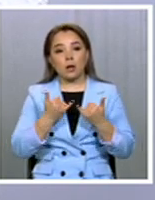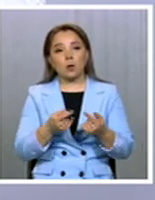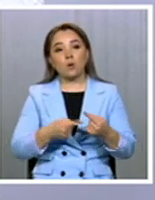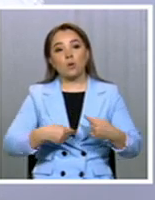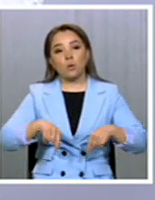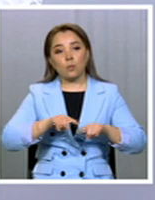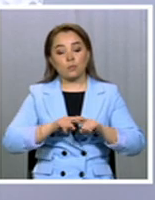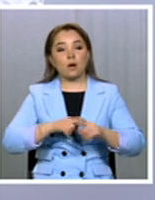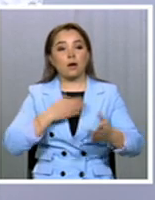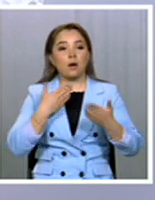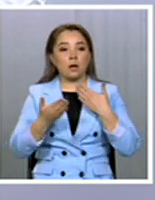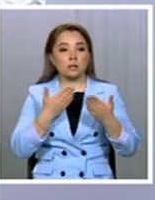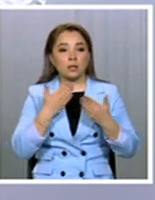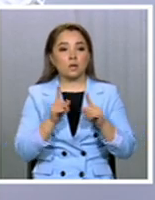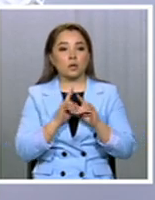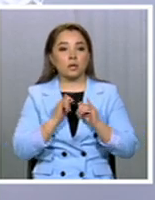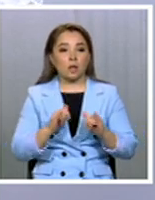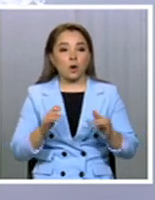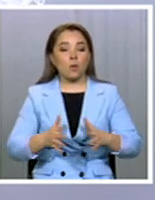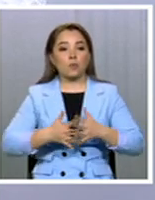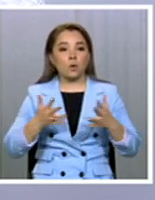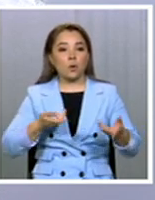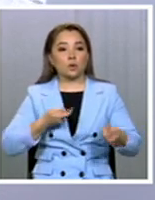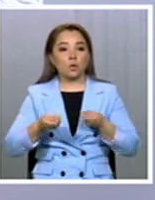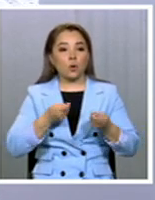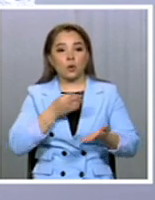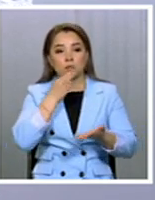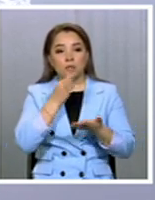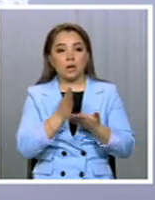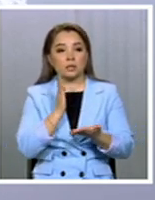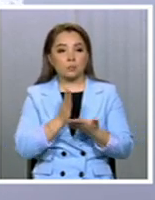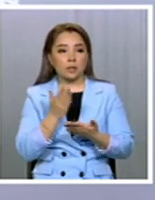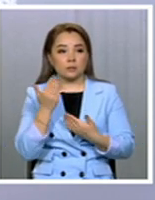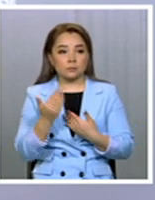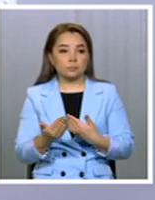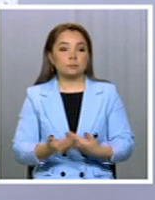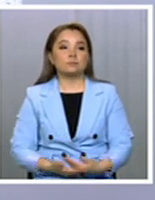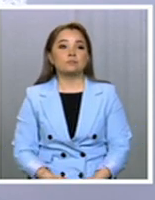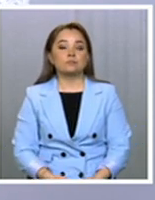қатынастарды дамытуда үлкен рөл атқарады.